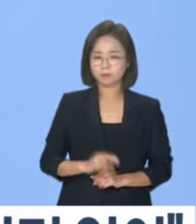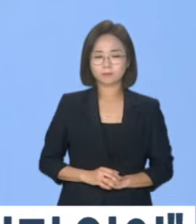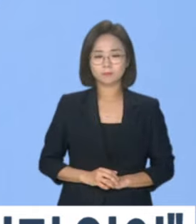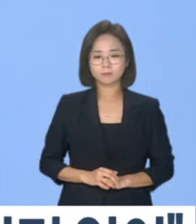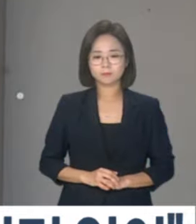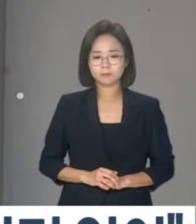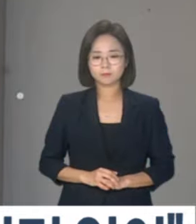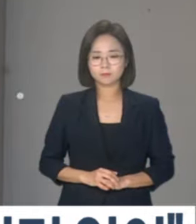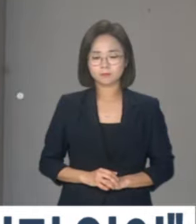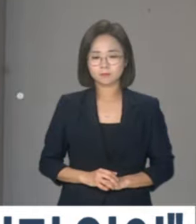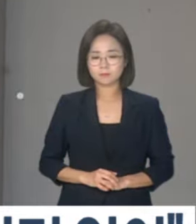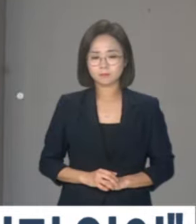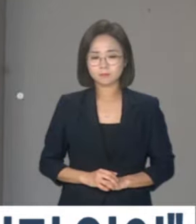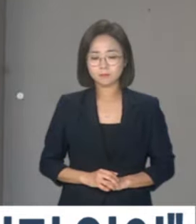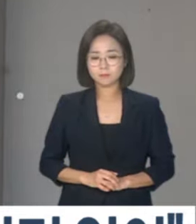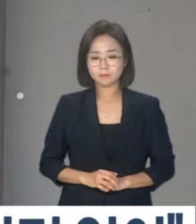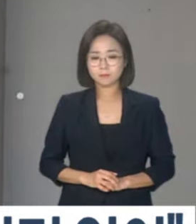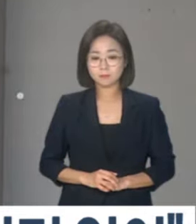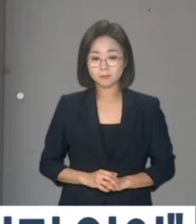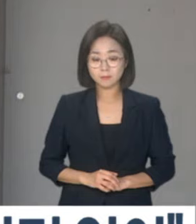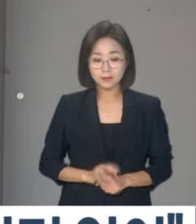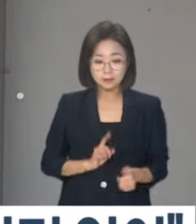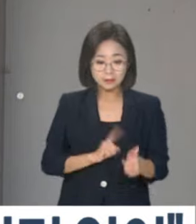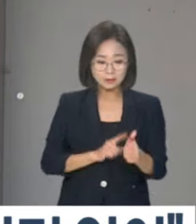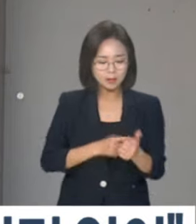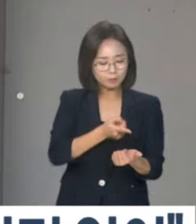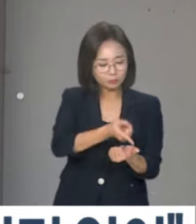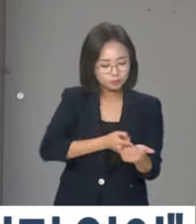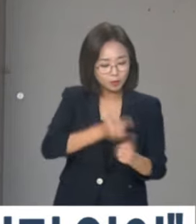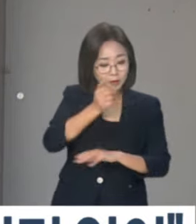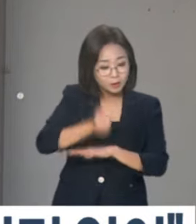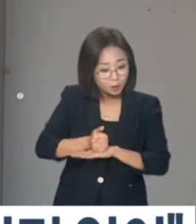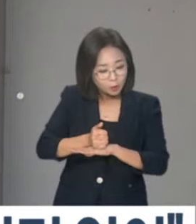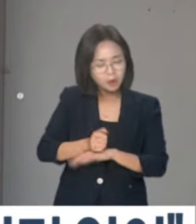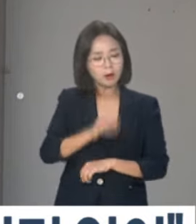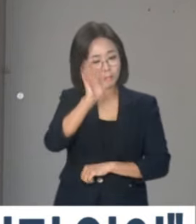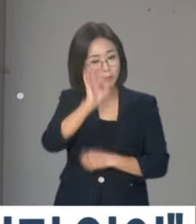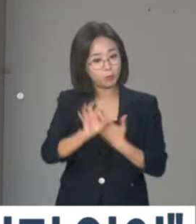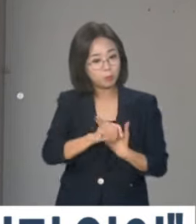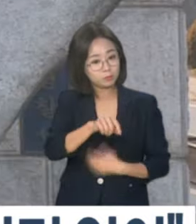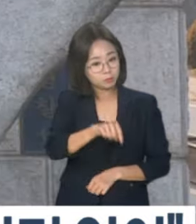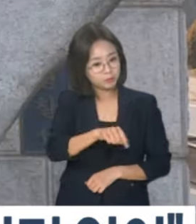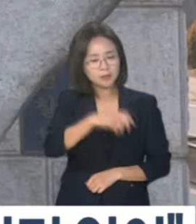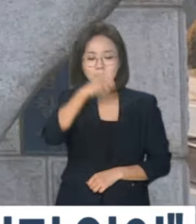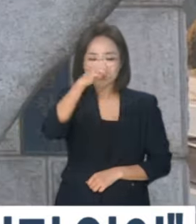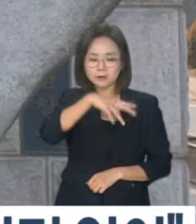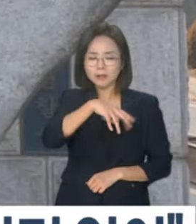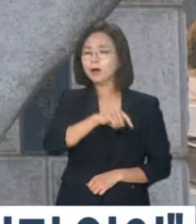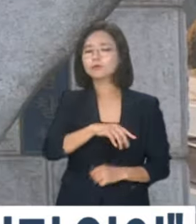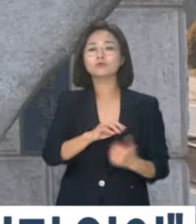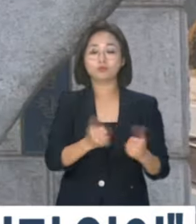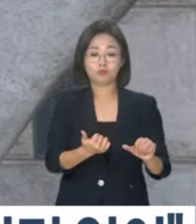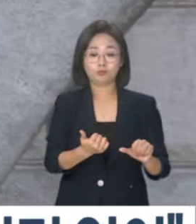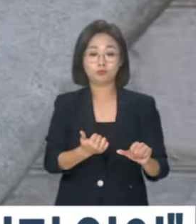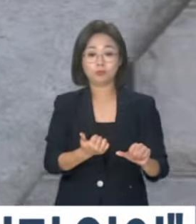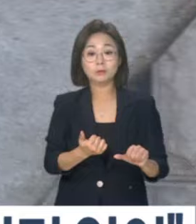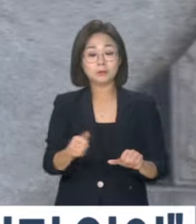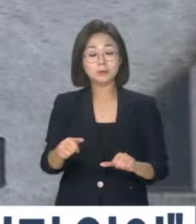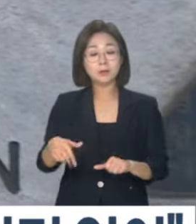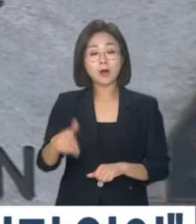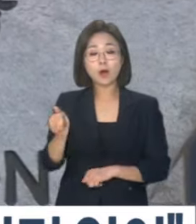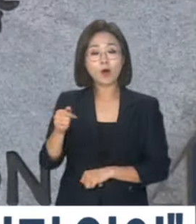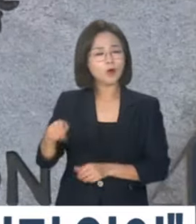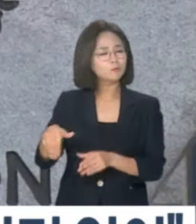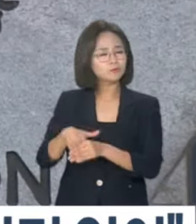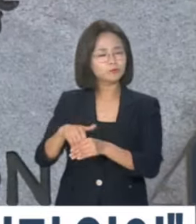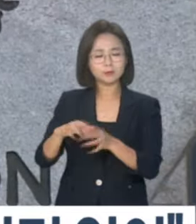것으로 조사됐습니다. 경찰은 정밀 부검 결과까지 이상이 없다면 단순 변사로 사건을 종결할